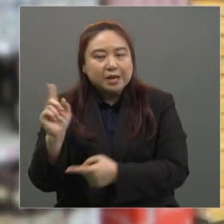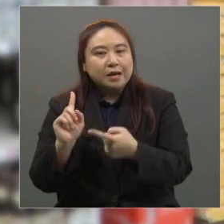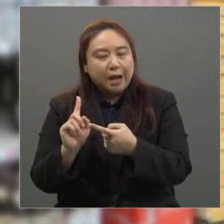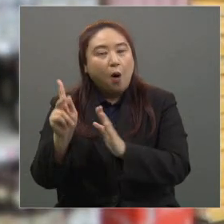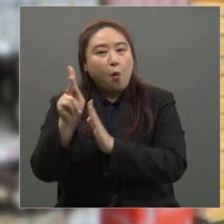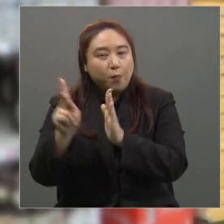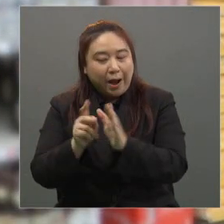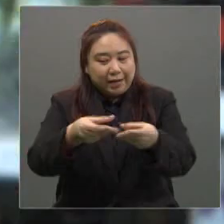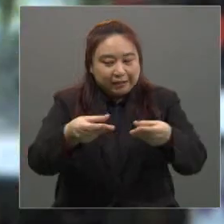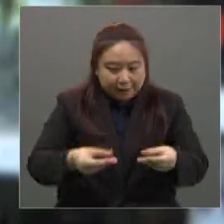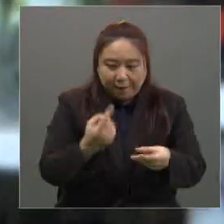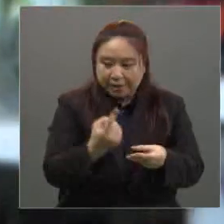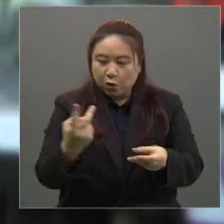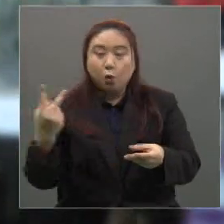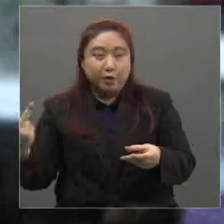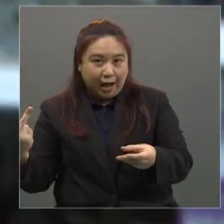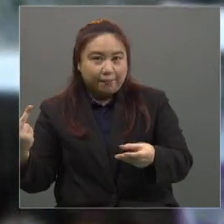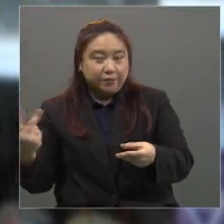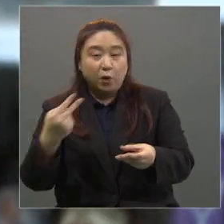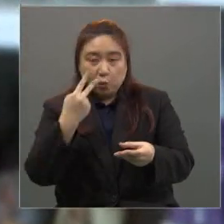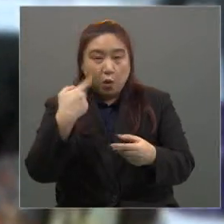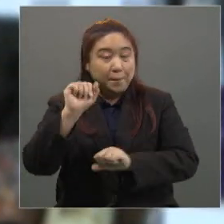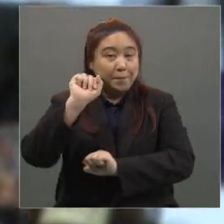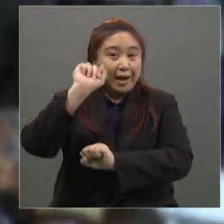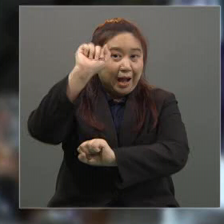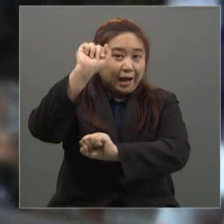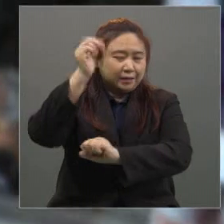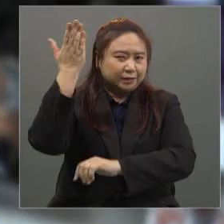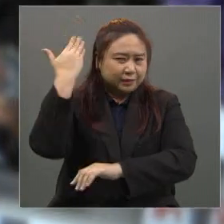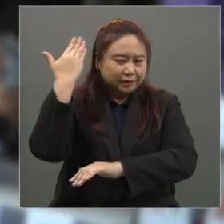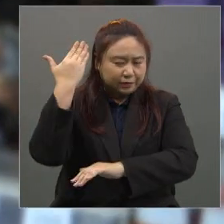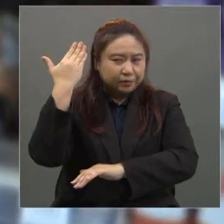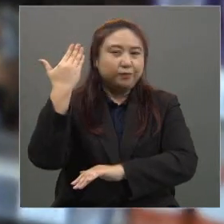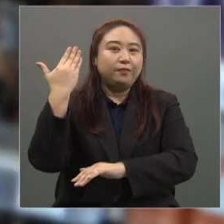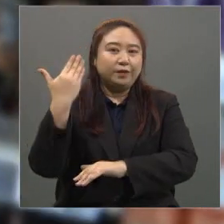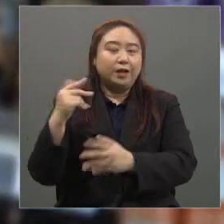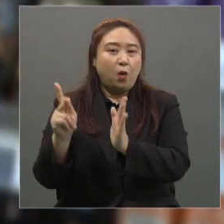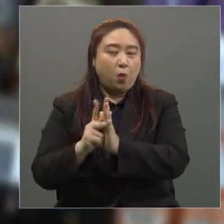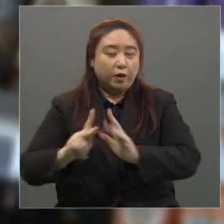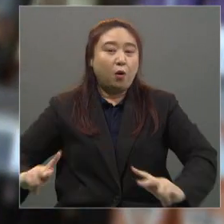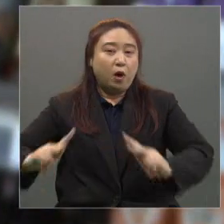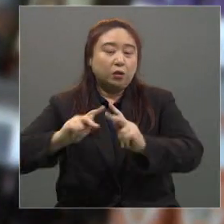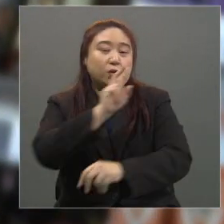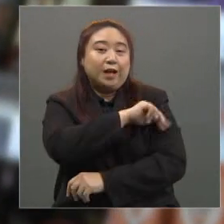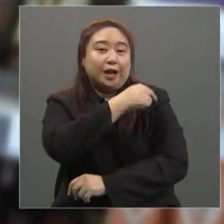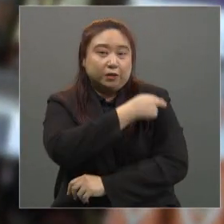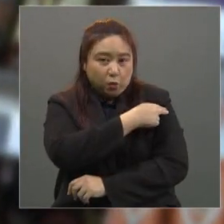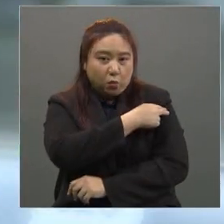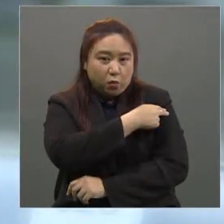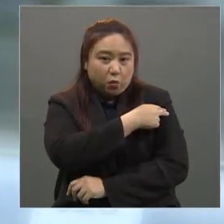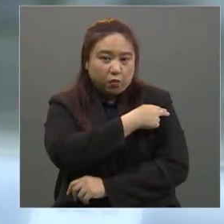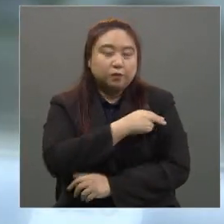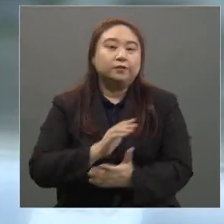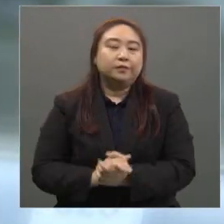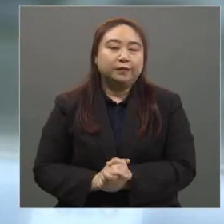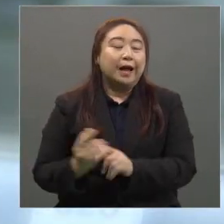ฉบับก็คือเรื่องแรกก็คือประกาศคณะปฏิวัติฉบับที่ 253และกฎกระทรวงสาธารณสุขที่ให้ออกตามความ